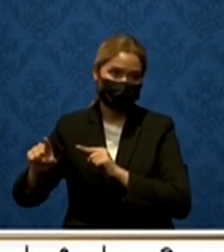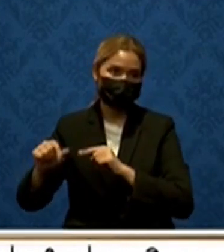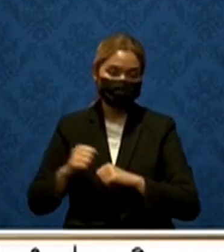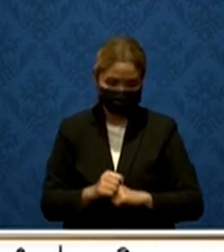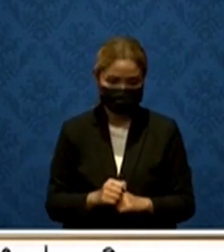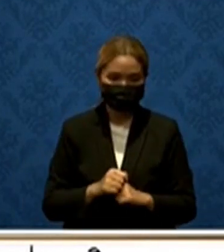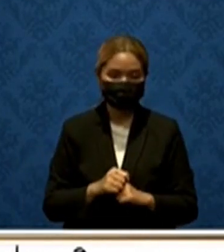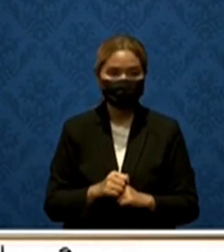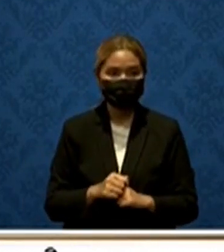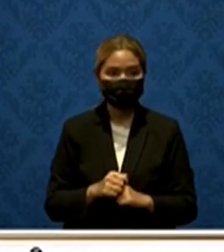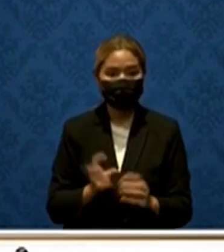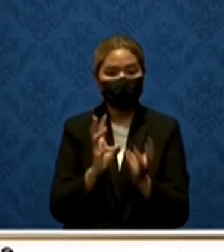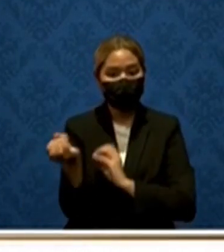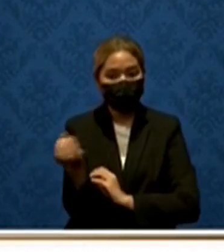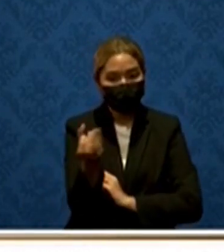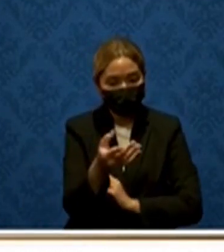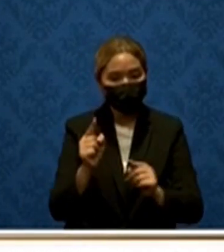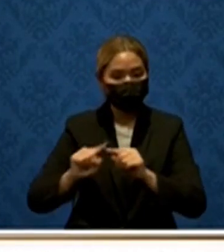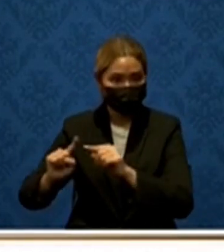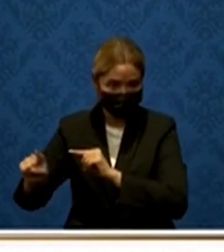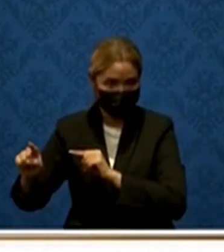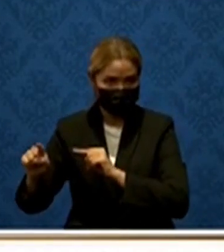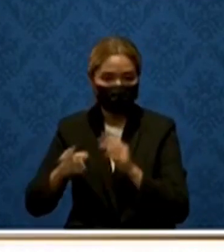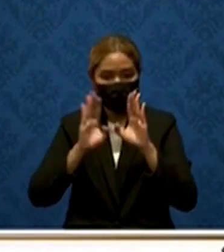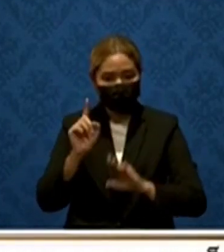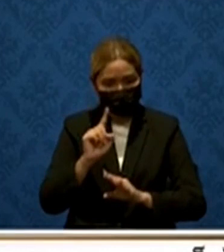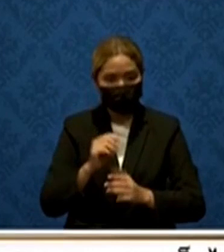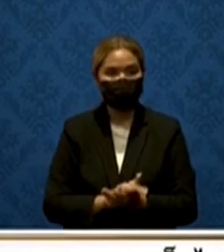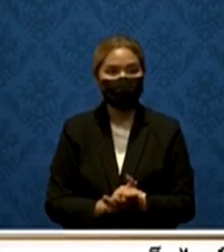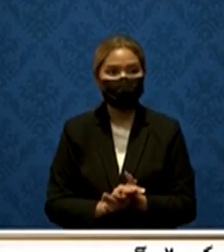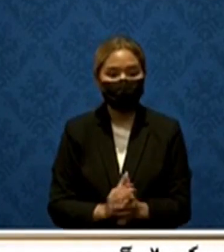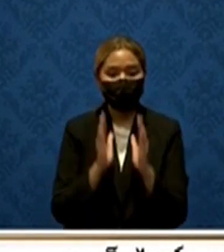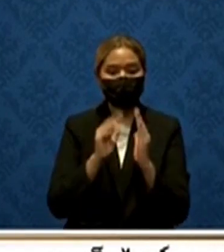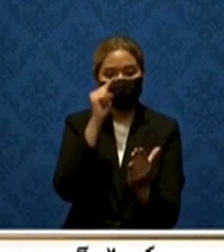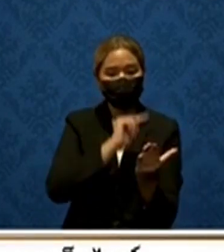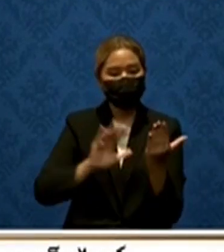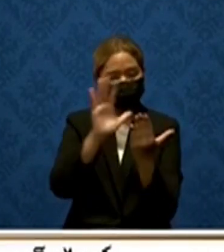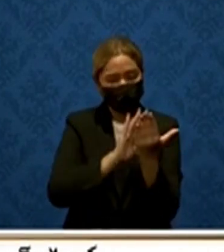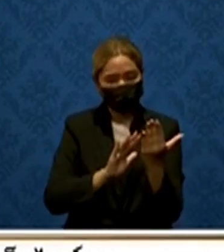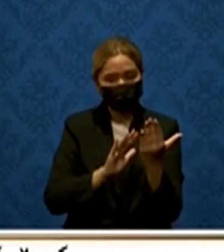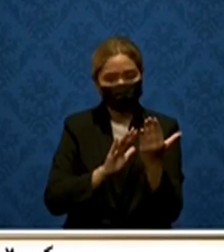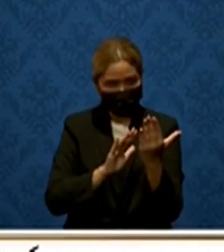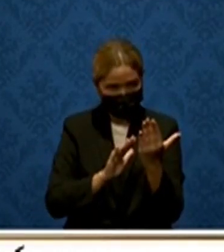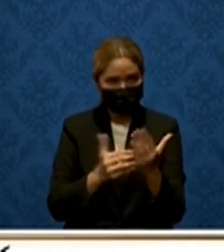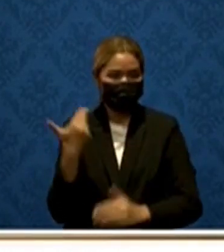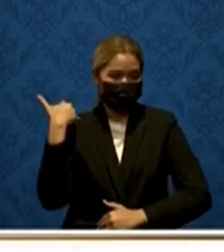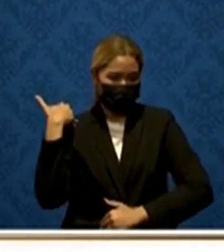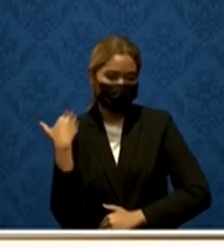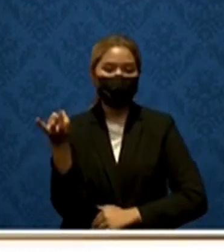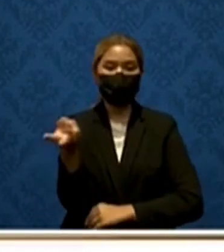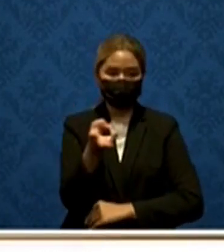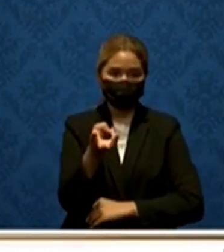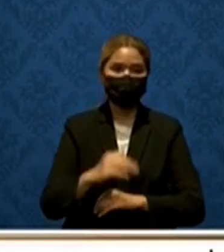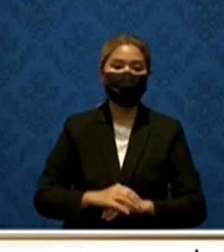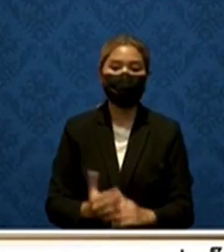องการการขาดแลนและราคาต่ำที่สุด เพื่อให้เกรษกรรับภาระน้อยที่สุดนอกจากนั้น